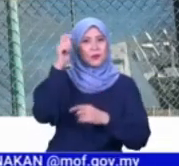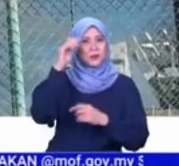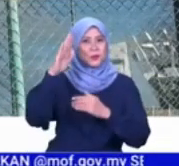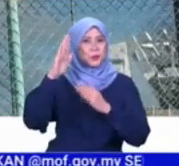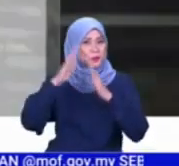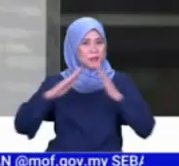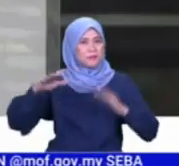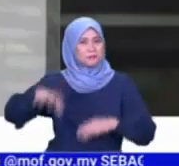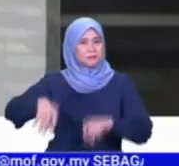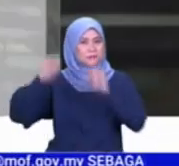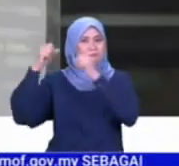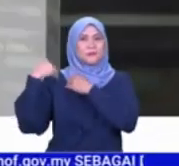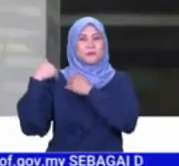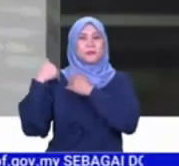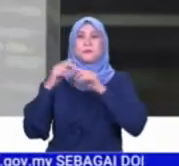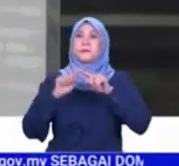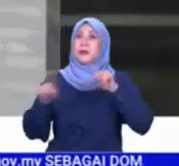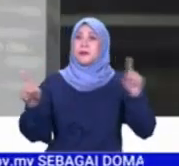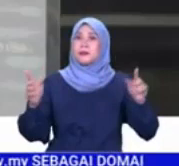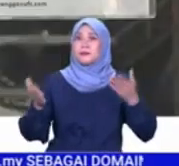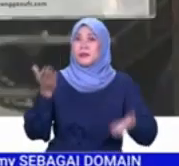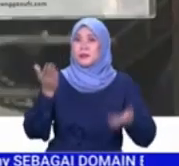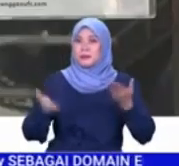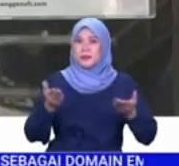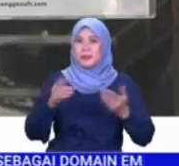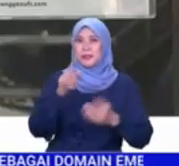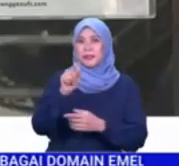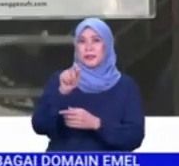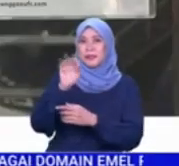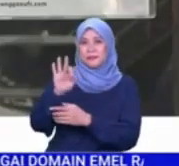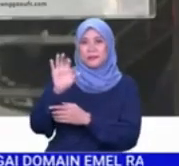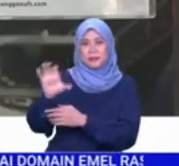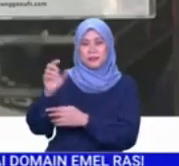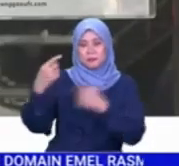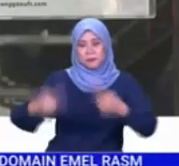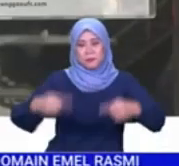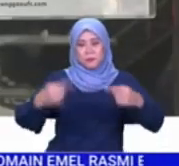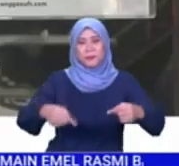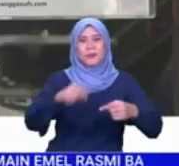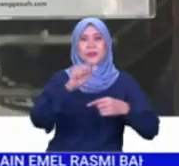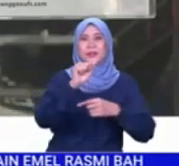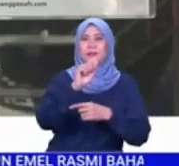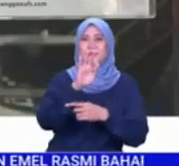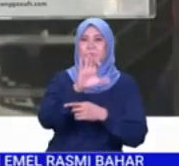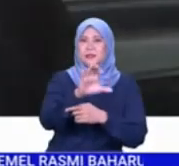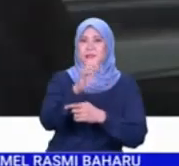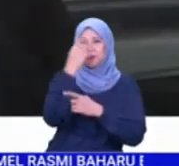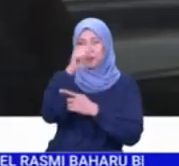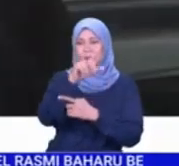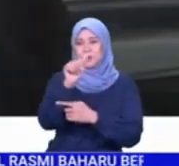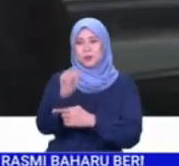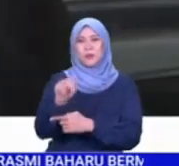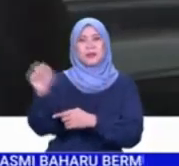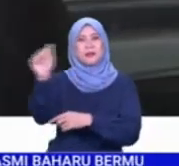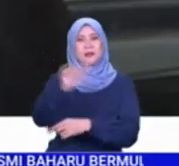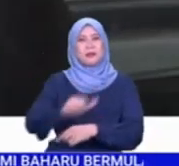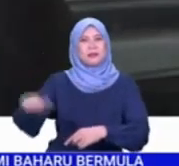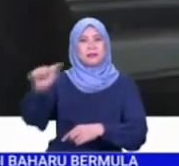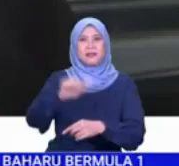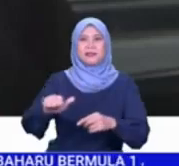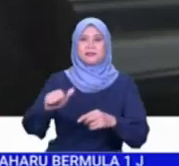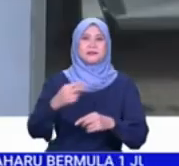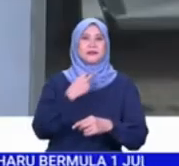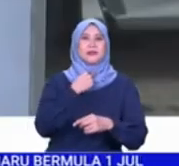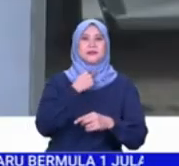rumah. Jika sebaliknya, berkemungkinan besar hajat TFC untuk bersaing dalam piala AFC bagi zon ASEAN terpaksa